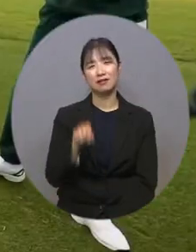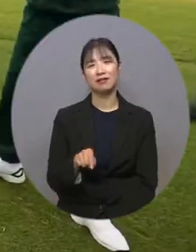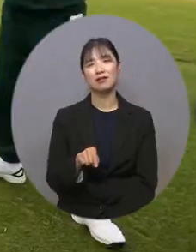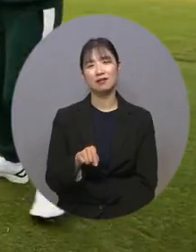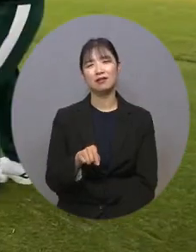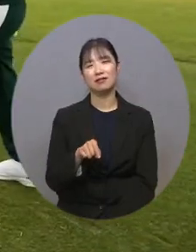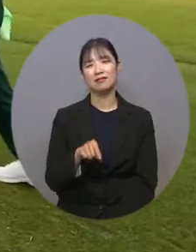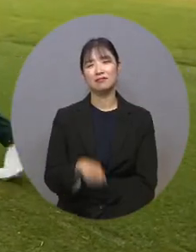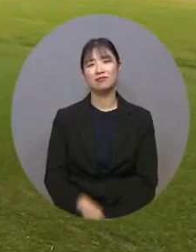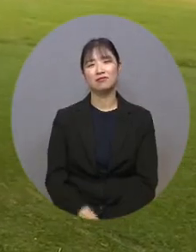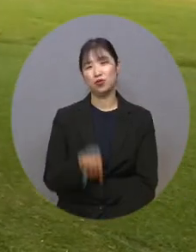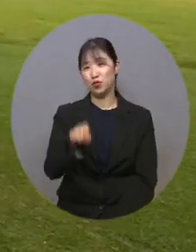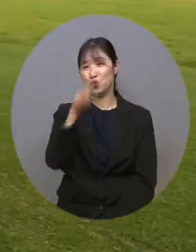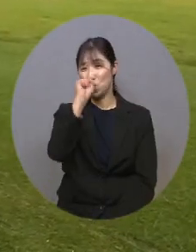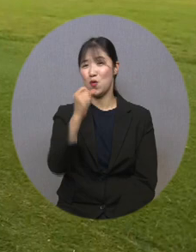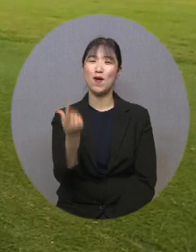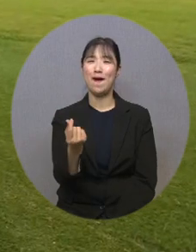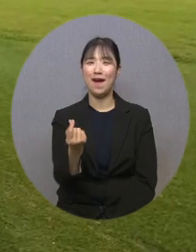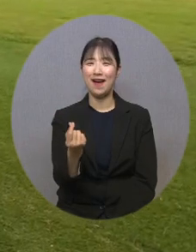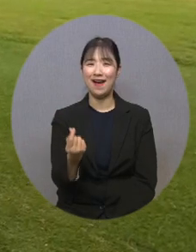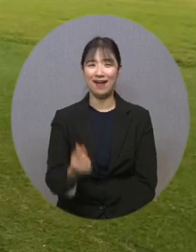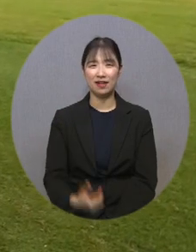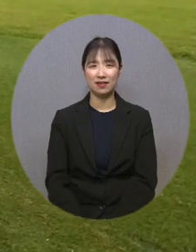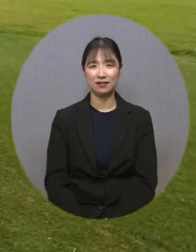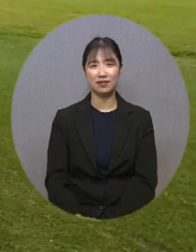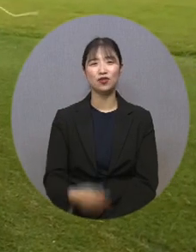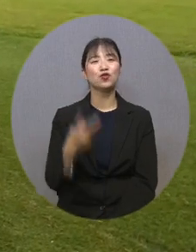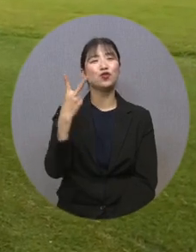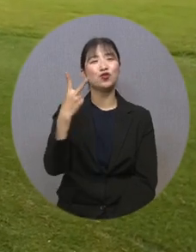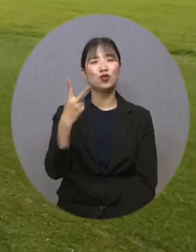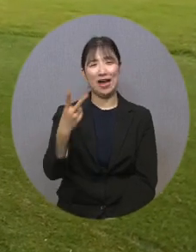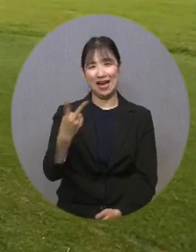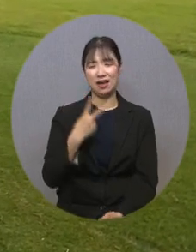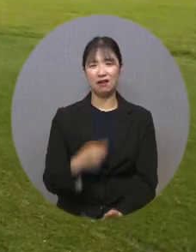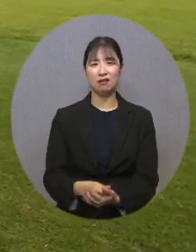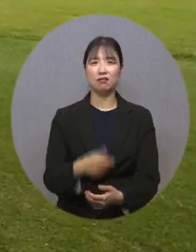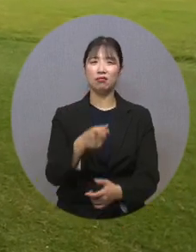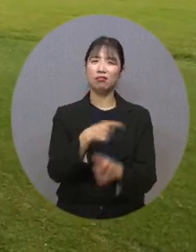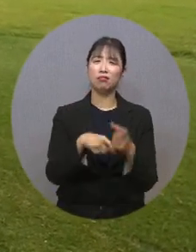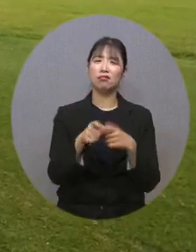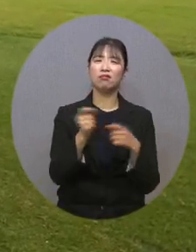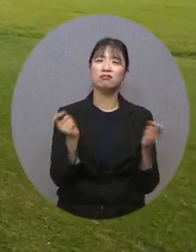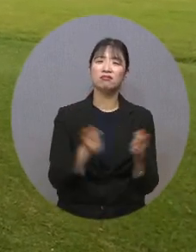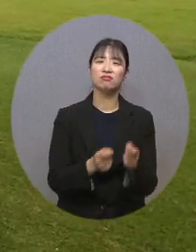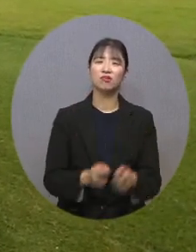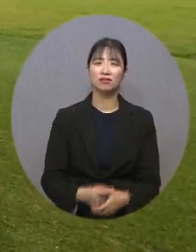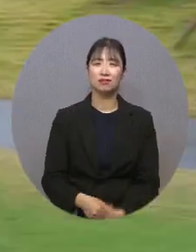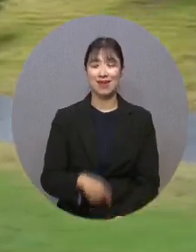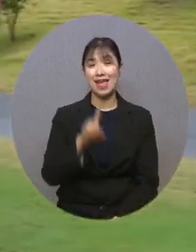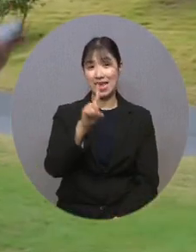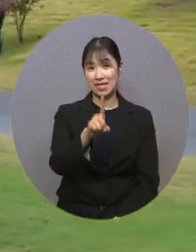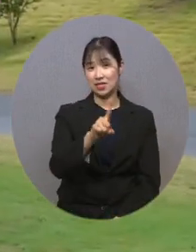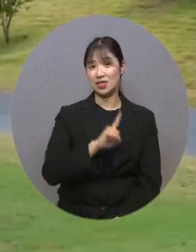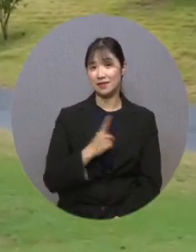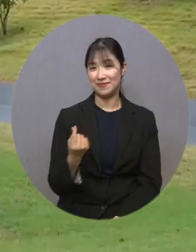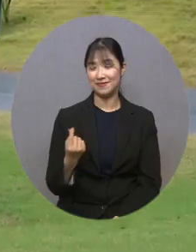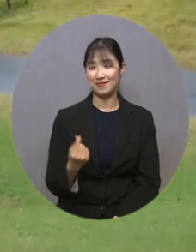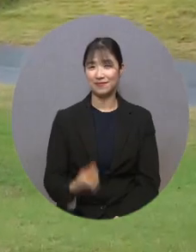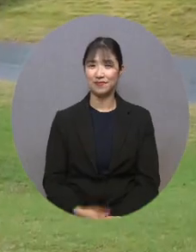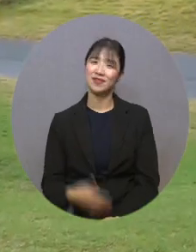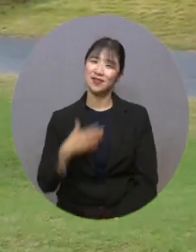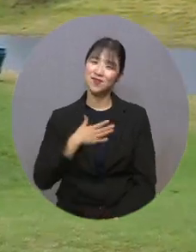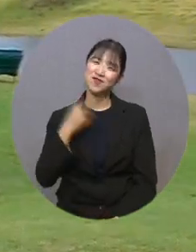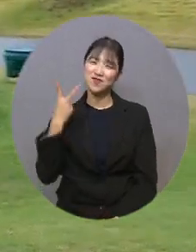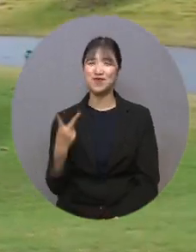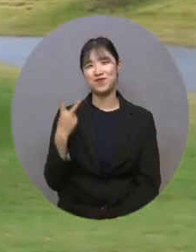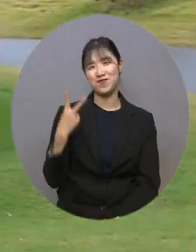좋은 거지. 좋은 거야. 우리 두 장이야 두 장. 예! 더 짧아진 것 같아. 그래도 이거 한 장은 더 주는 거잖아. 한 장. 사연아 두